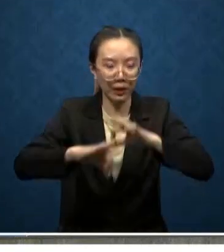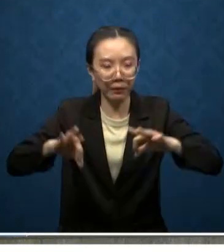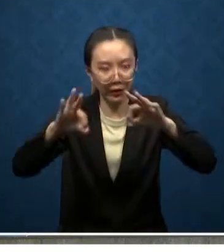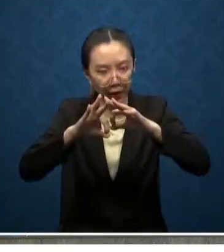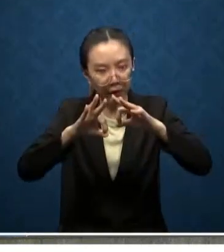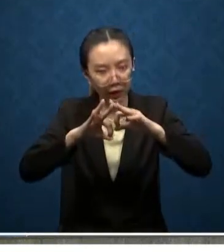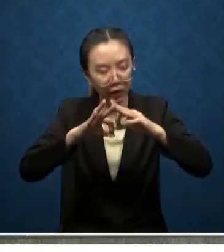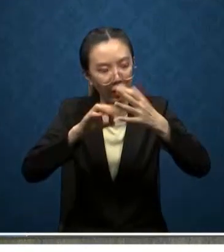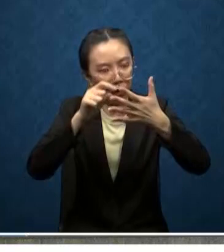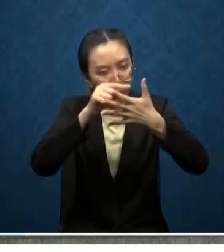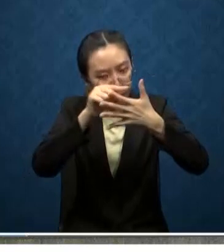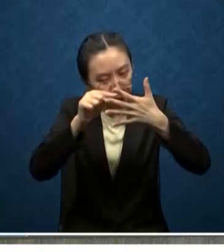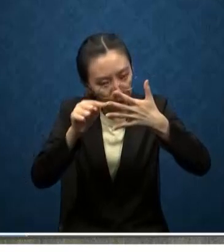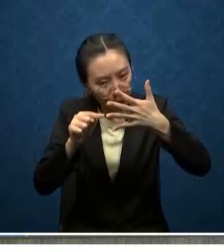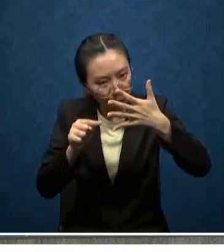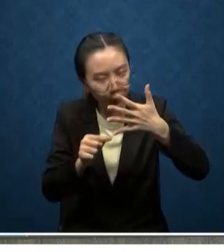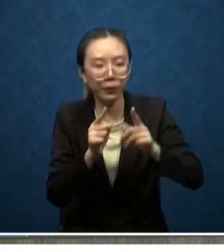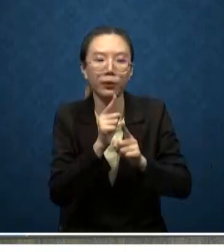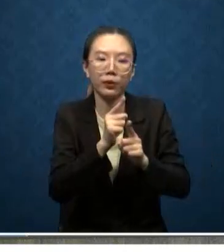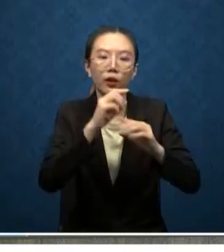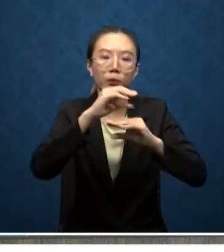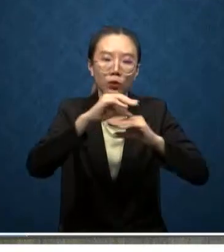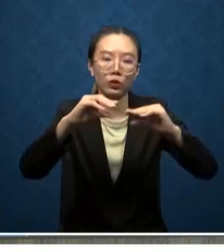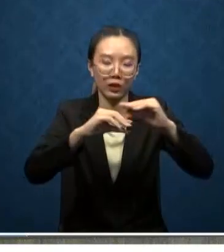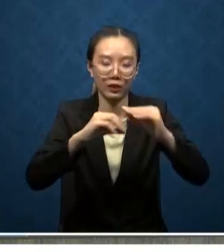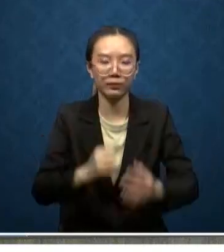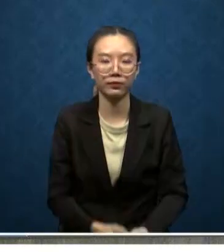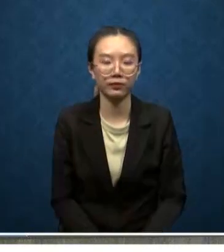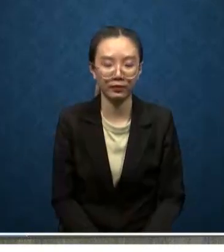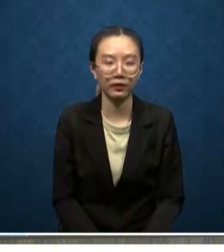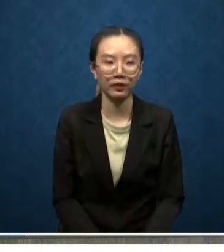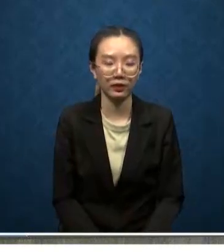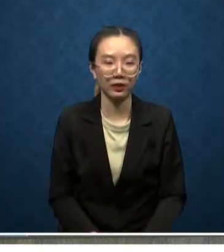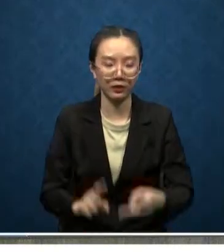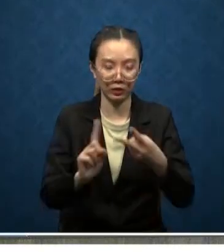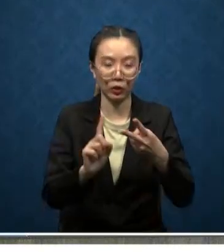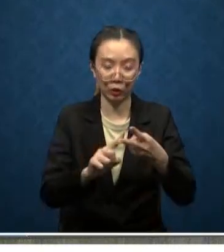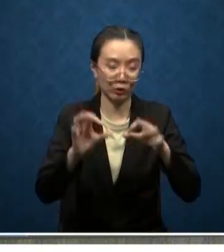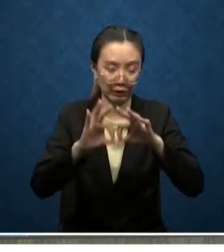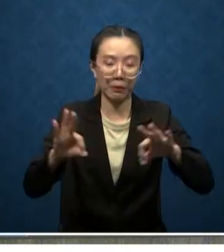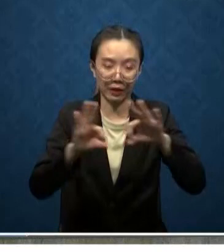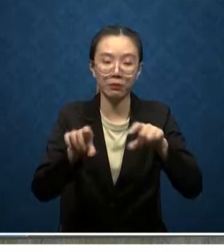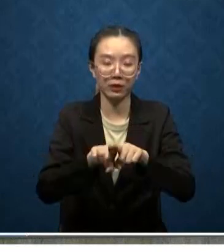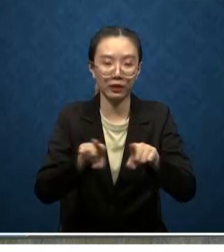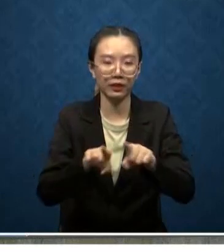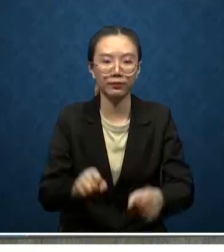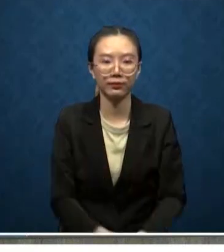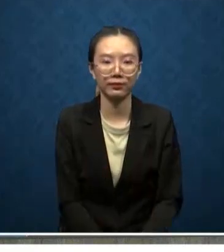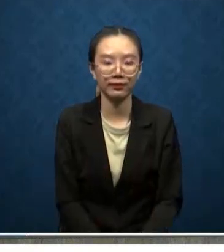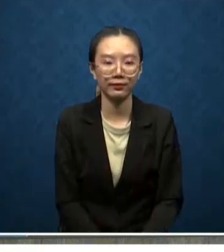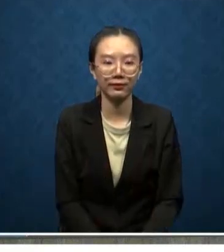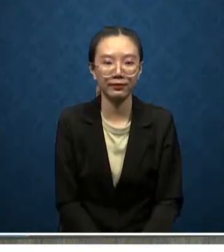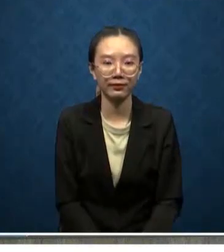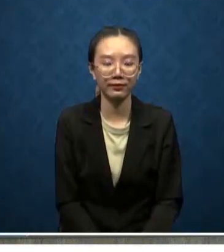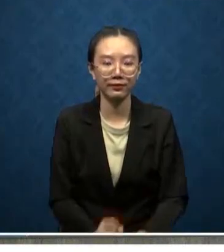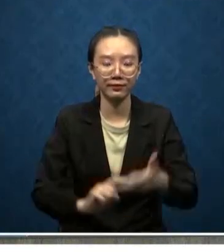แผนงานหรือโครงการนะครับประเด็นที่ 2เป็นเรื่องที่สำคัญเช่นกันใน